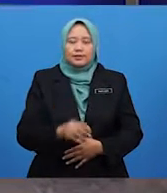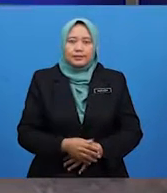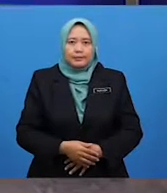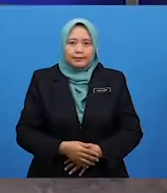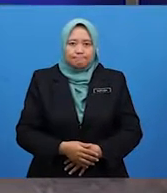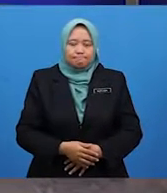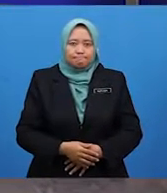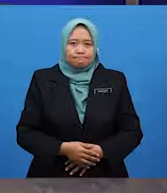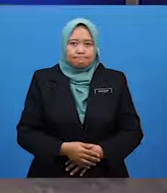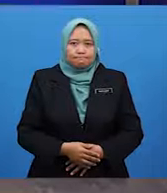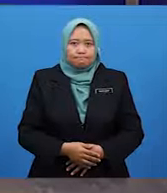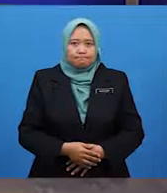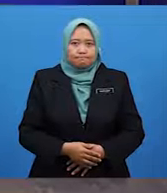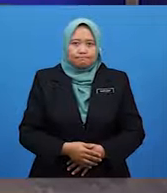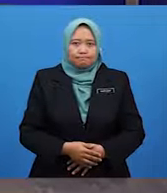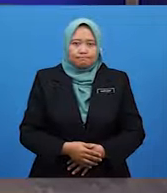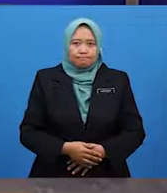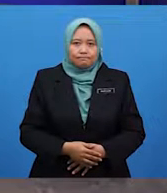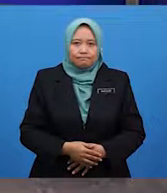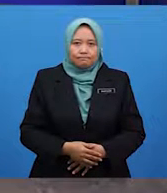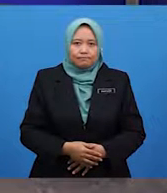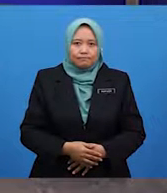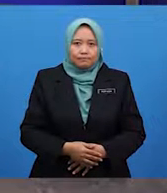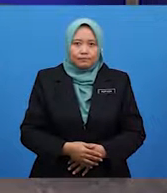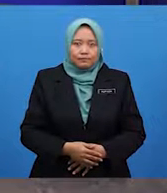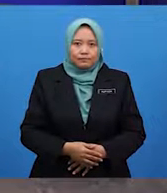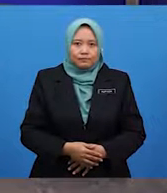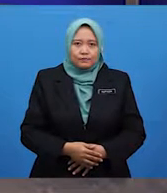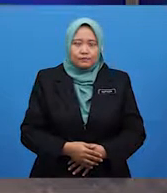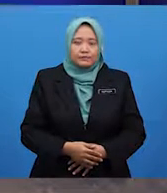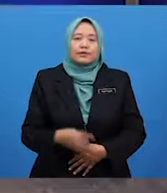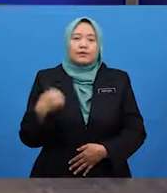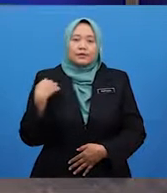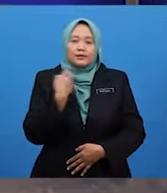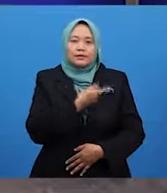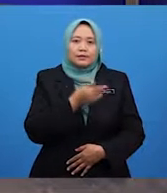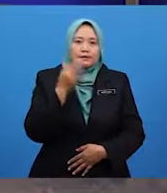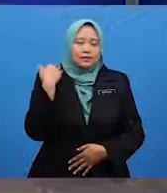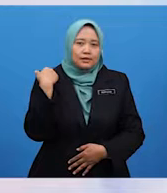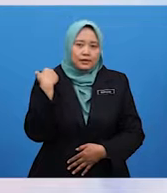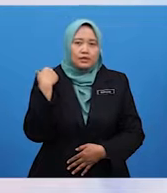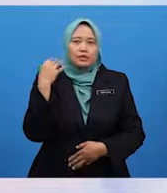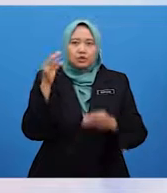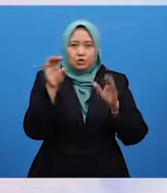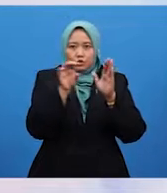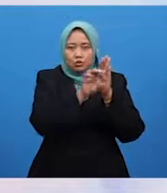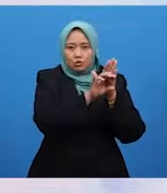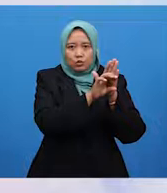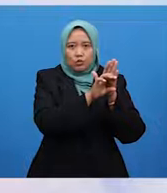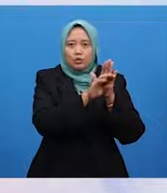menghayati karya yang diberi itu. Betul. Cikgu Don, jangan lupa kita ada contoh. Cuba lihat paparan